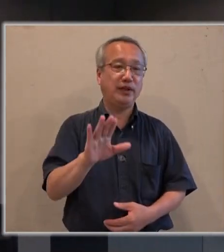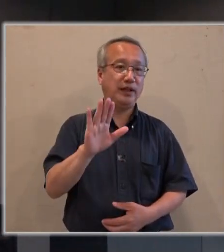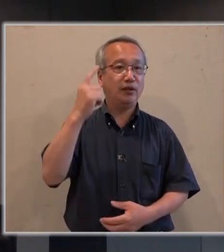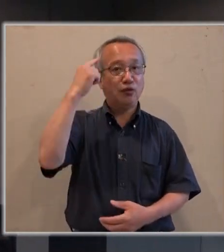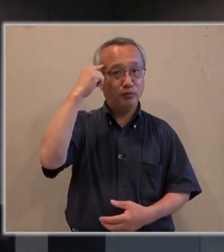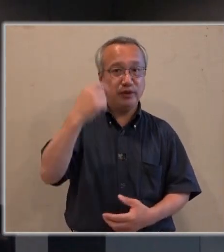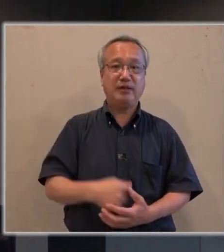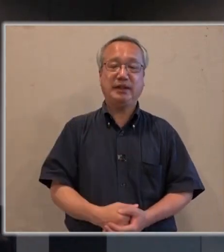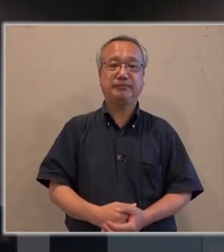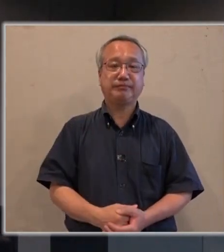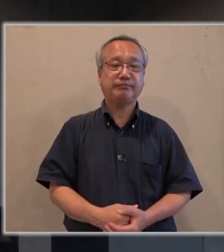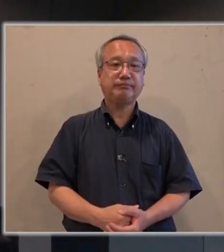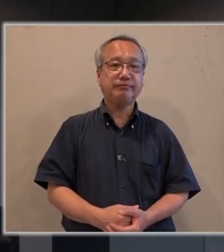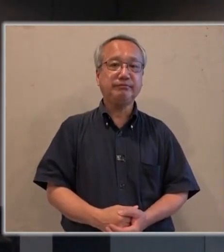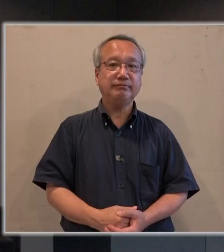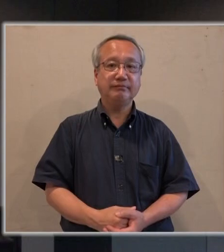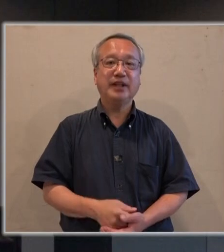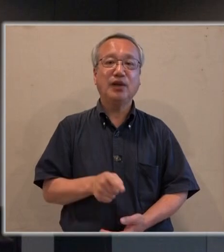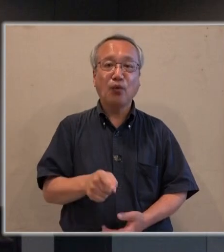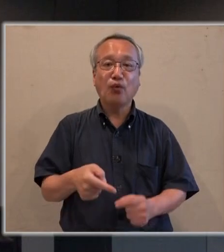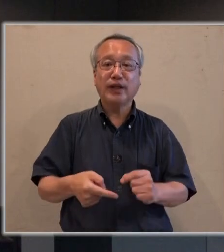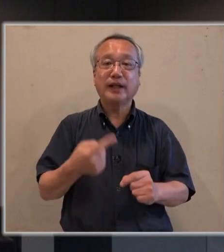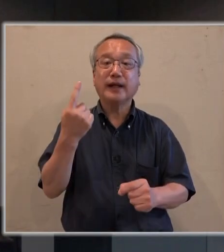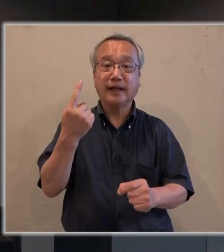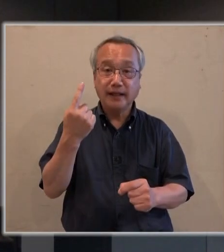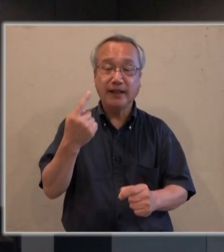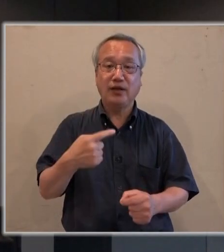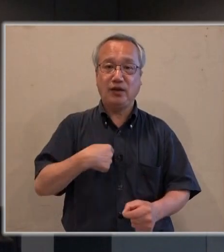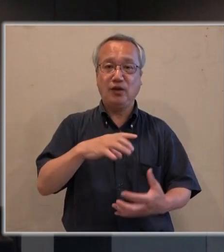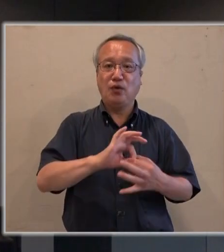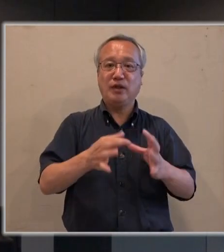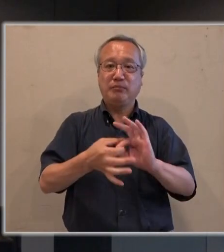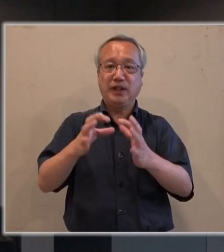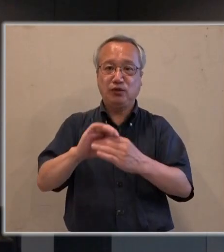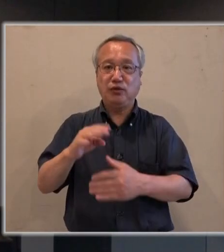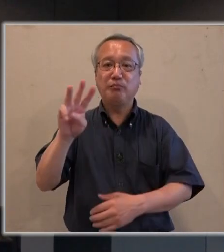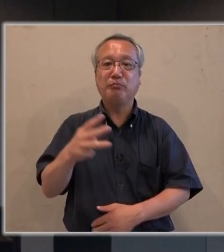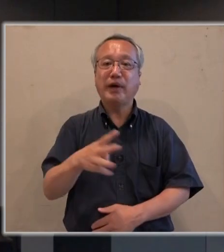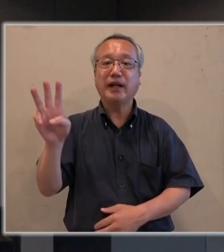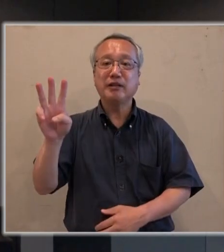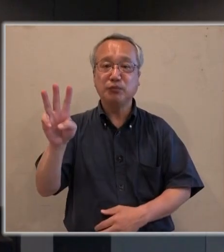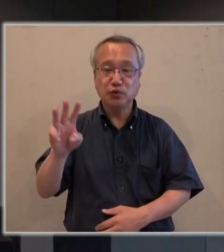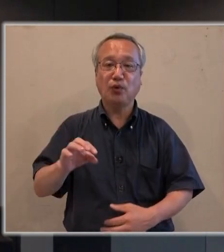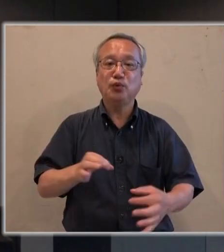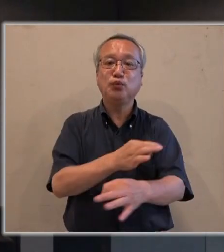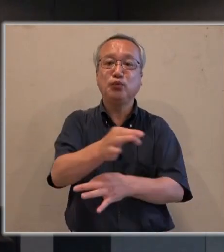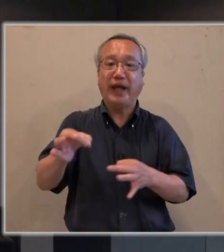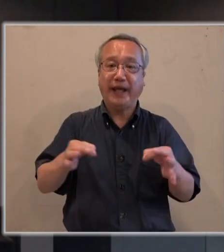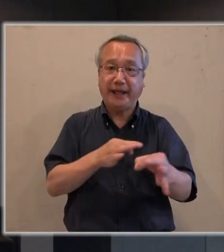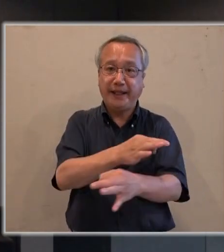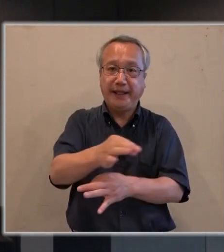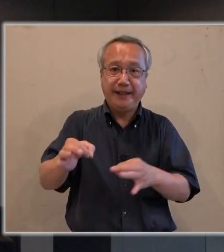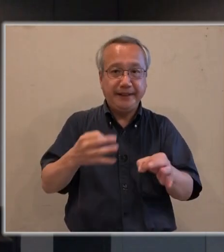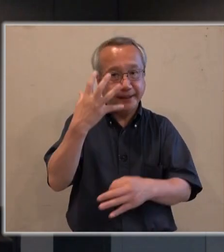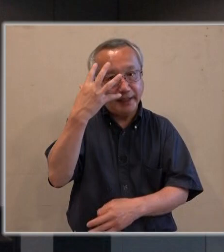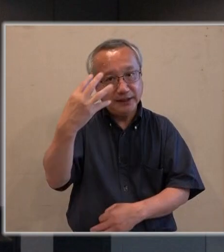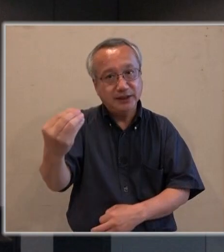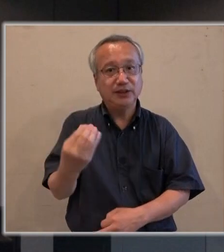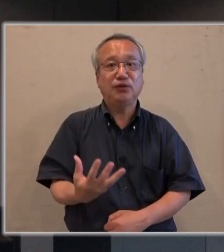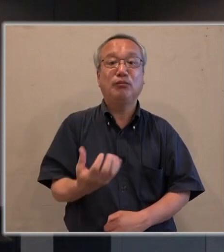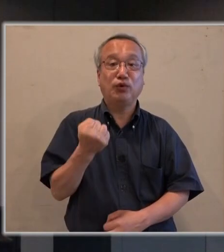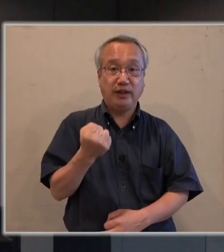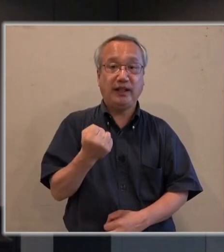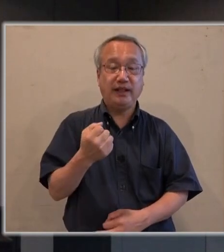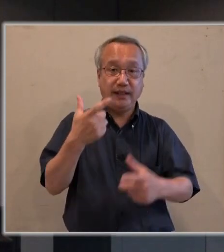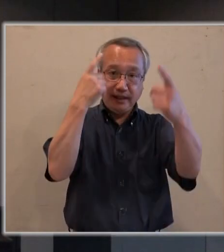。まあ、そういったきっかけで私はオリンピック・パラリンピックそのもの、まあ、運営とかそういったところに関心を持ちまして、